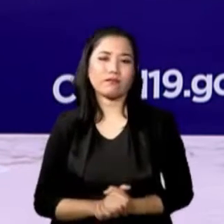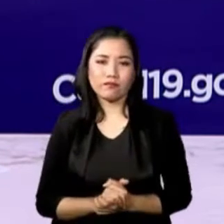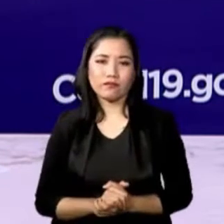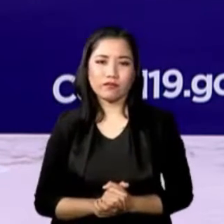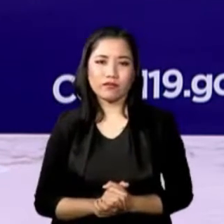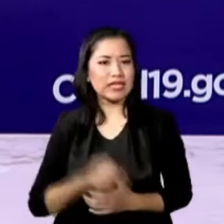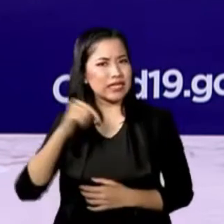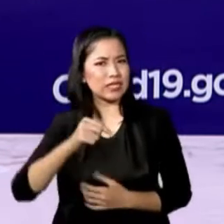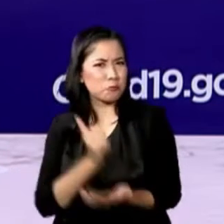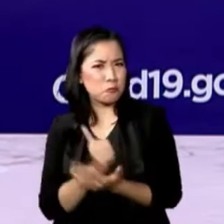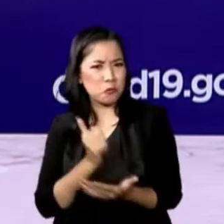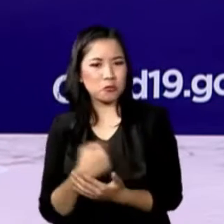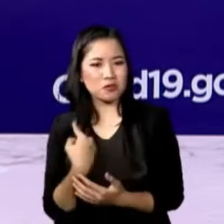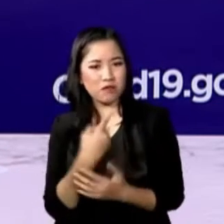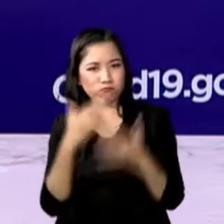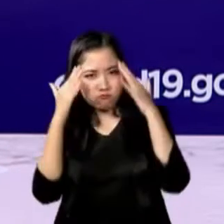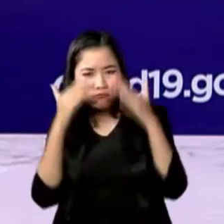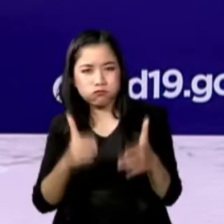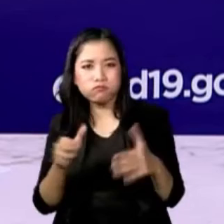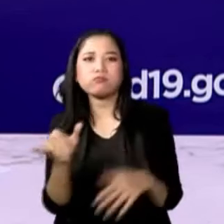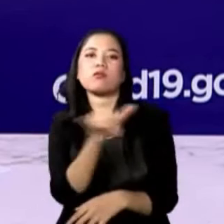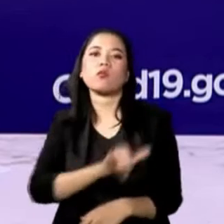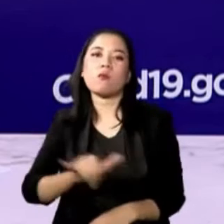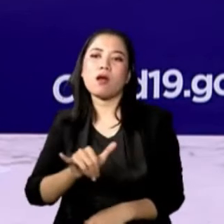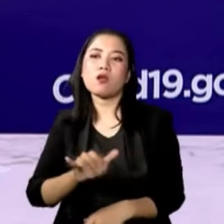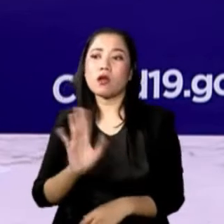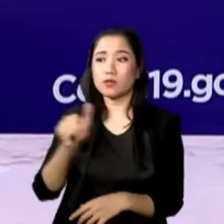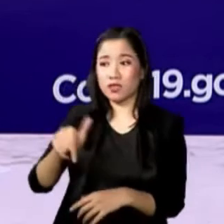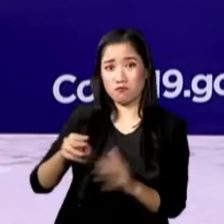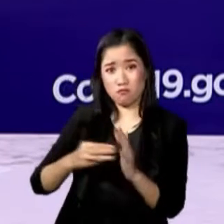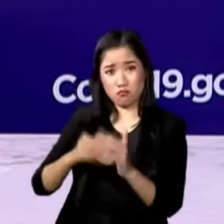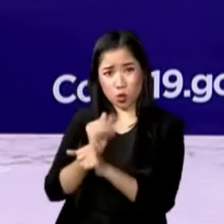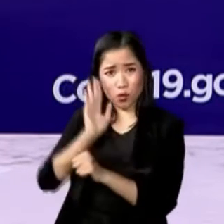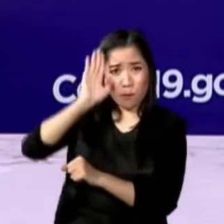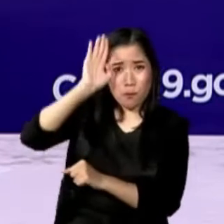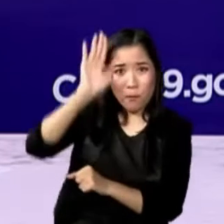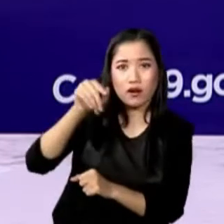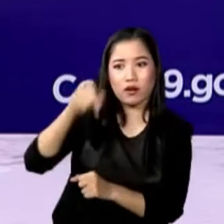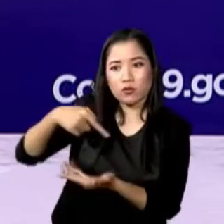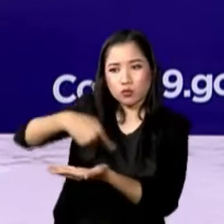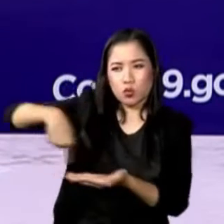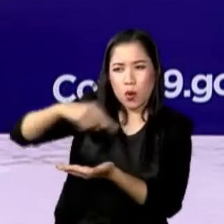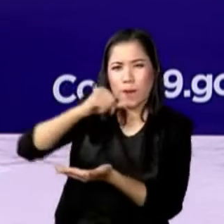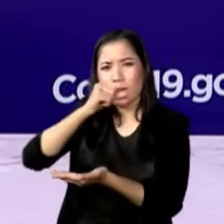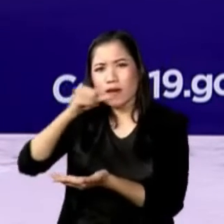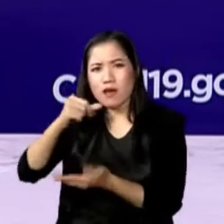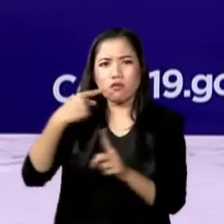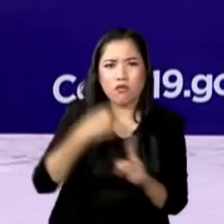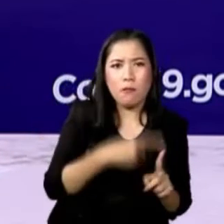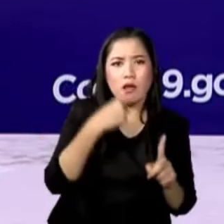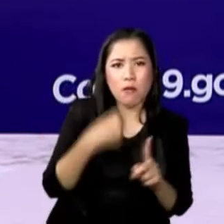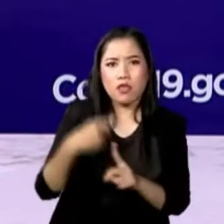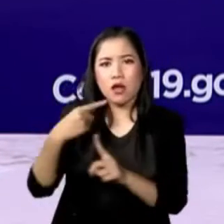Hal ini perlu menjadi perhatian kita bersama. Jangan sampai di minggu selanjutnya, angka di zona merah ini terus